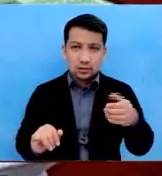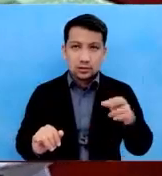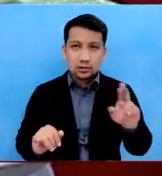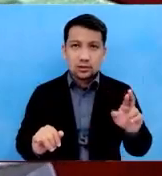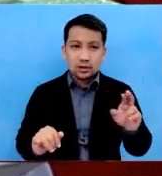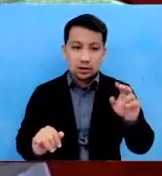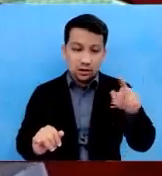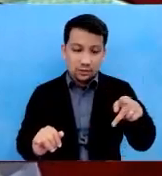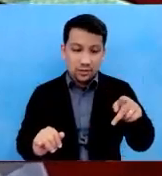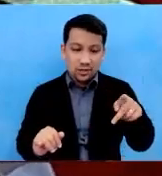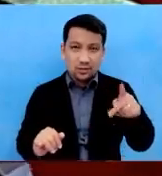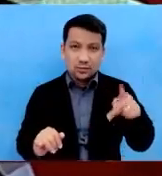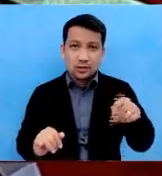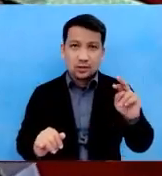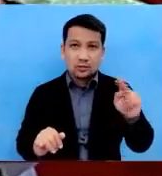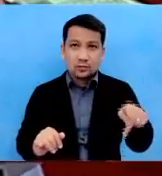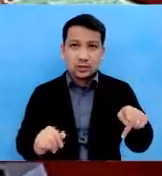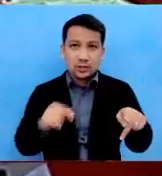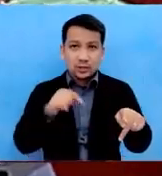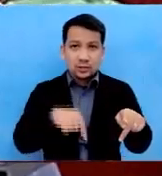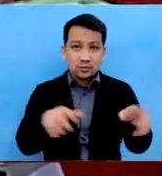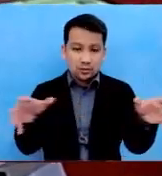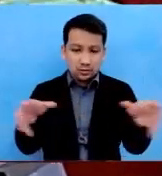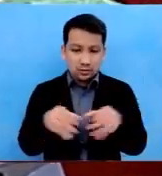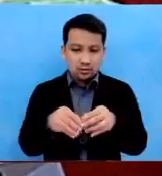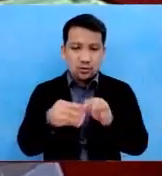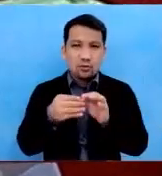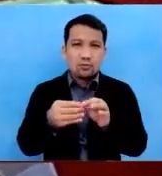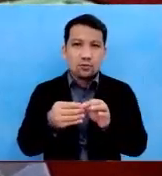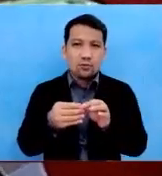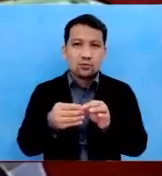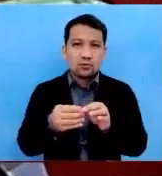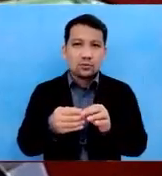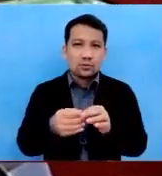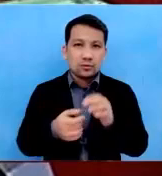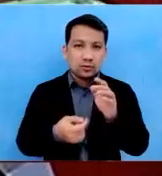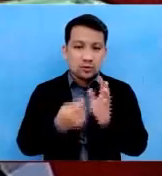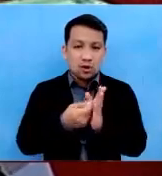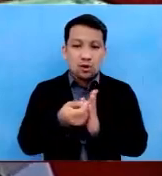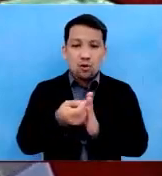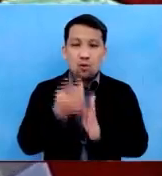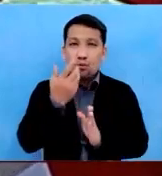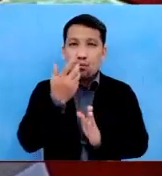But ang bottom line naman ng lahat na ito is malaman natin kung sino talaga